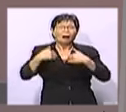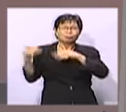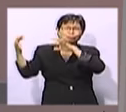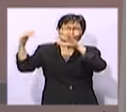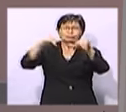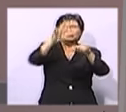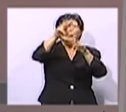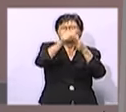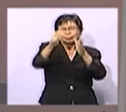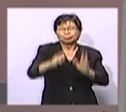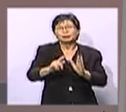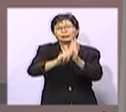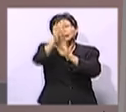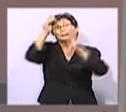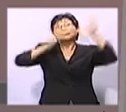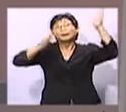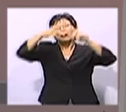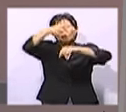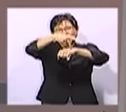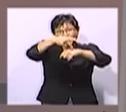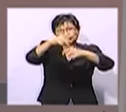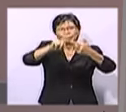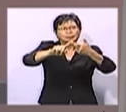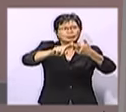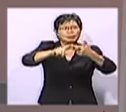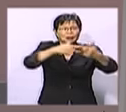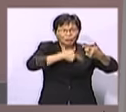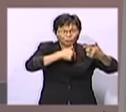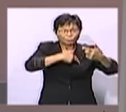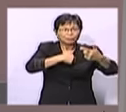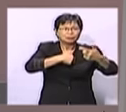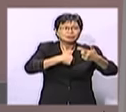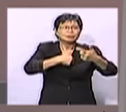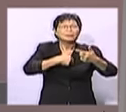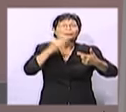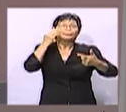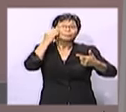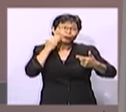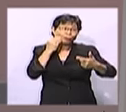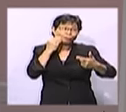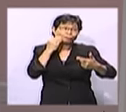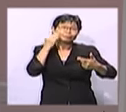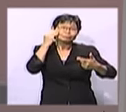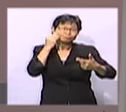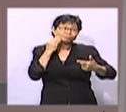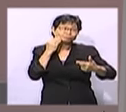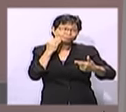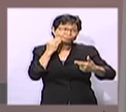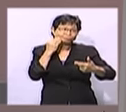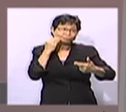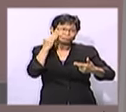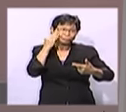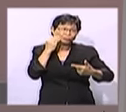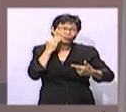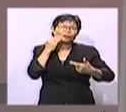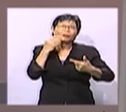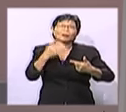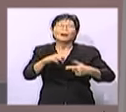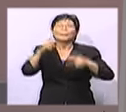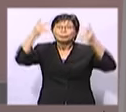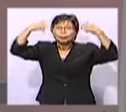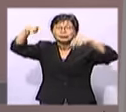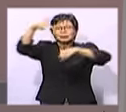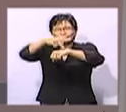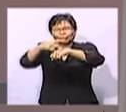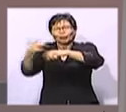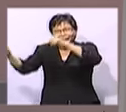tiga pemimpin tertinggi Malaysia, Filipina dan Indonesia. Tun Dr. Mahathir Mohamad dan Rodrigo Duterte telah pun mengesahkan